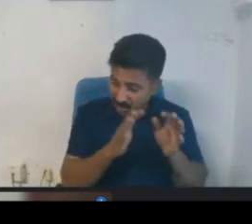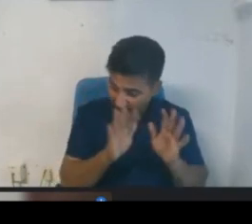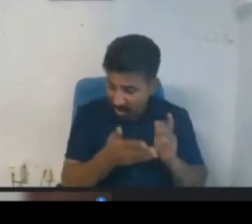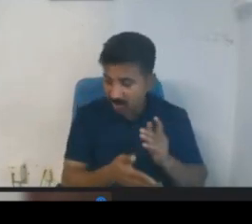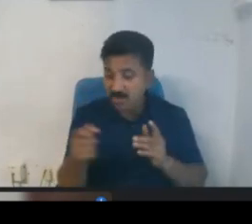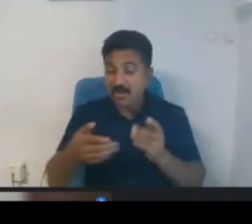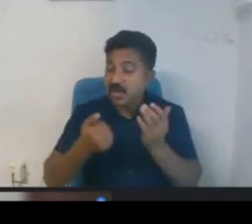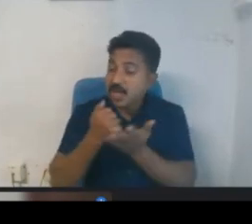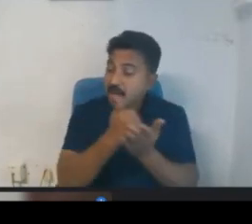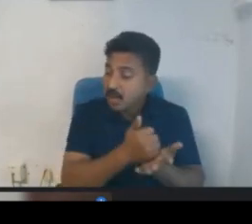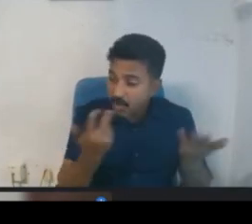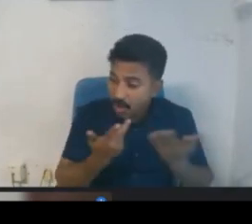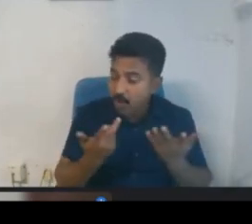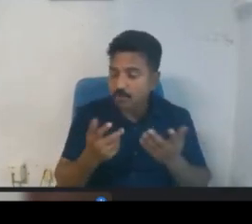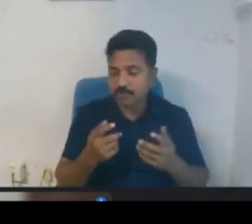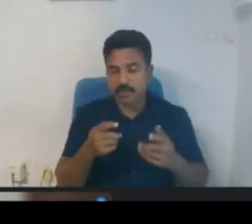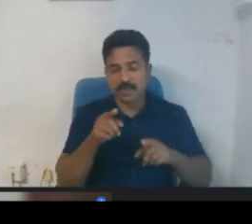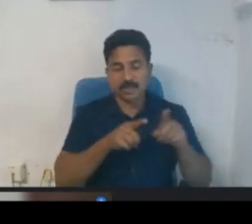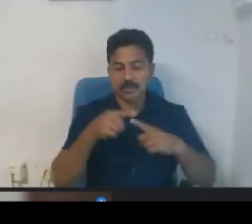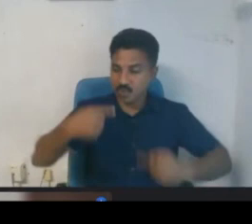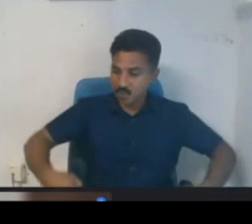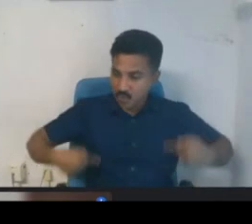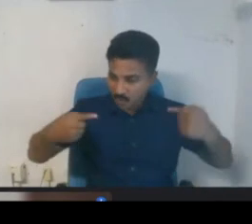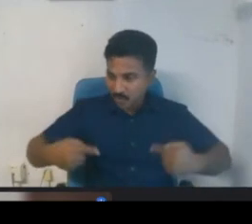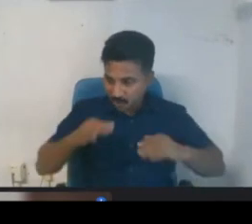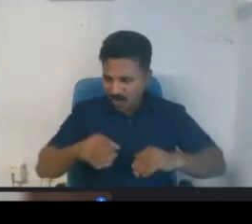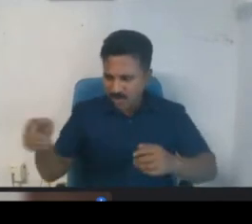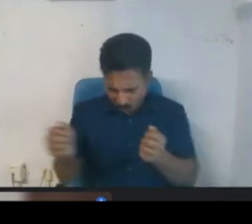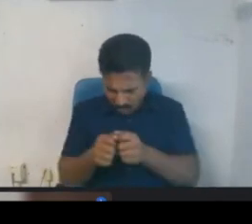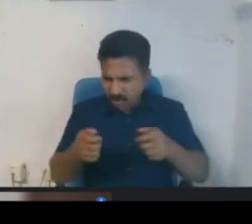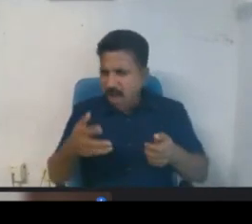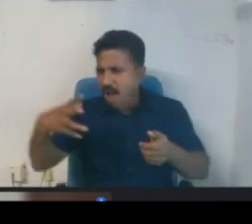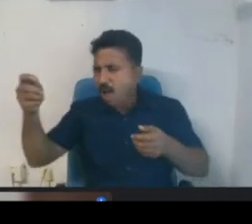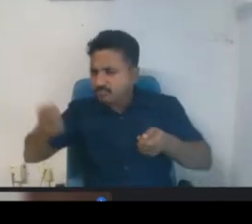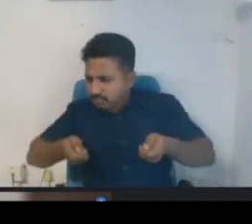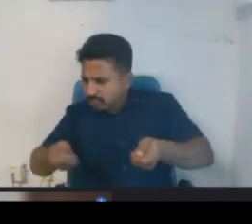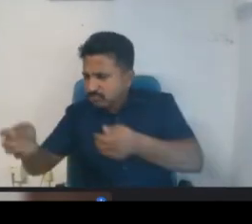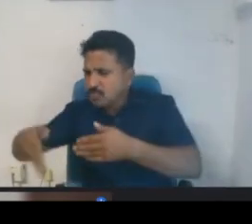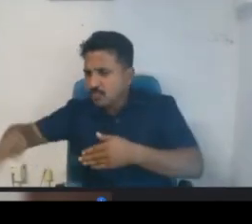സഹായിക്കാം. ചിലപ്പം വീൽചെയറിലുള്ള ഒരു കുട്ടിയാണെന്നുണ്ടെങ്കിൽ അവനെ പുറത്തോട്ട് കൊണ്ടുപോകുന്നതിലോ അവനെ അവന് ചില